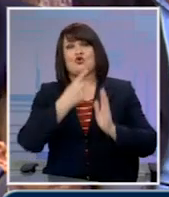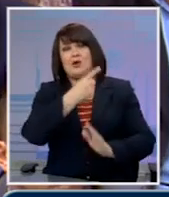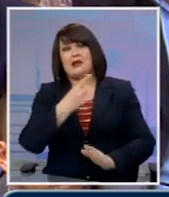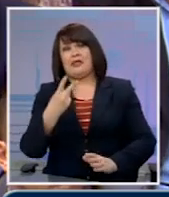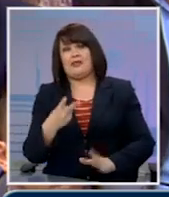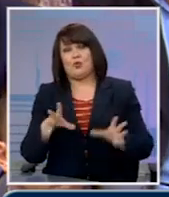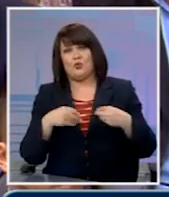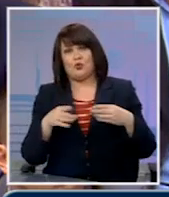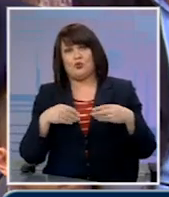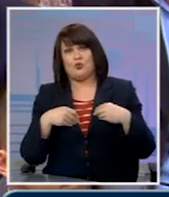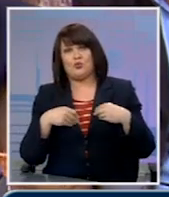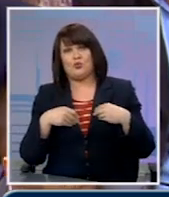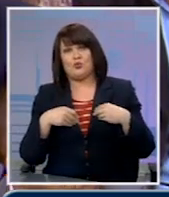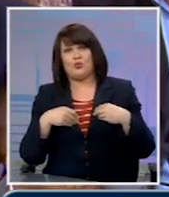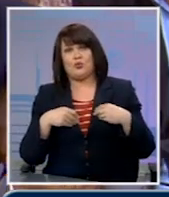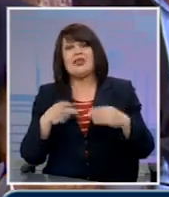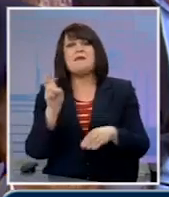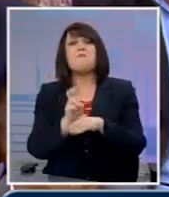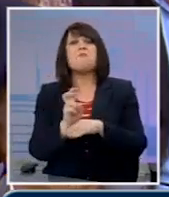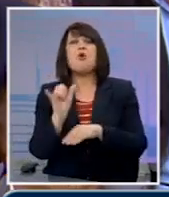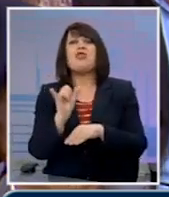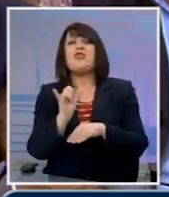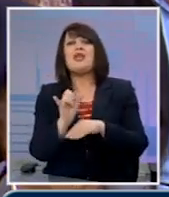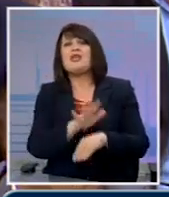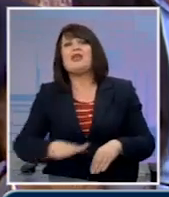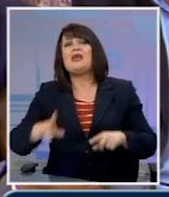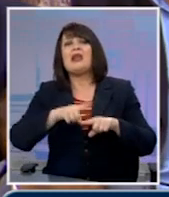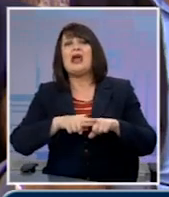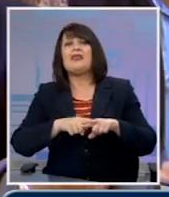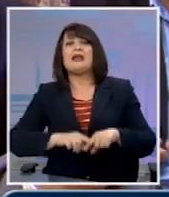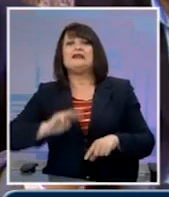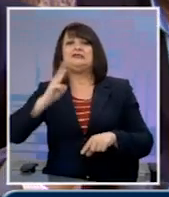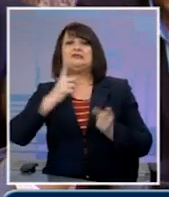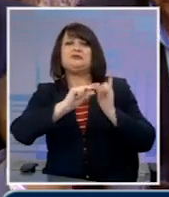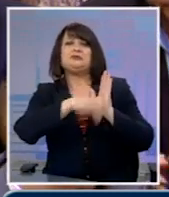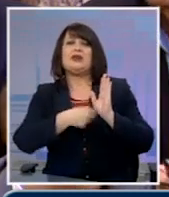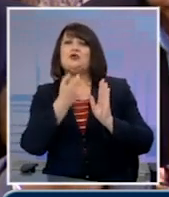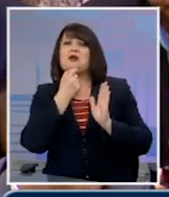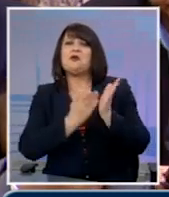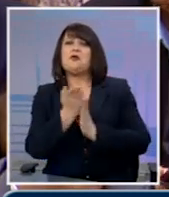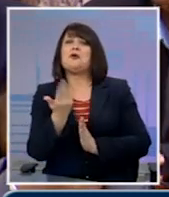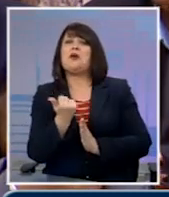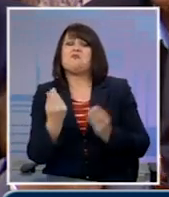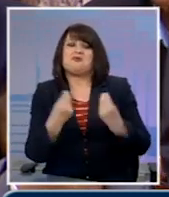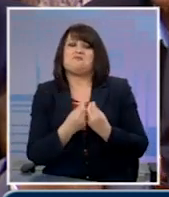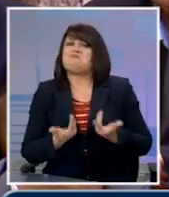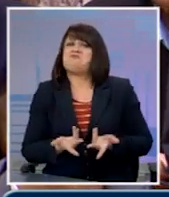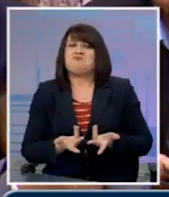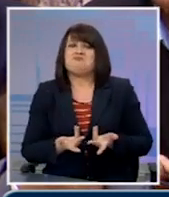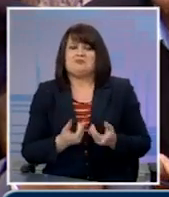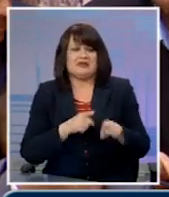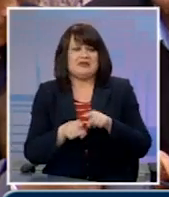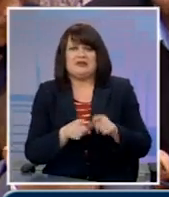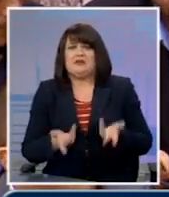δύο την υποθήκευση της ελλάδος τι σημασία έχει αν το μνημόνιο 3 δεν διέπεται από το αγγλικό δ είνε σαν να